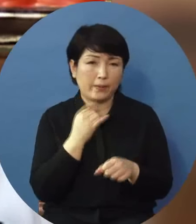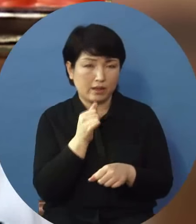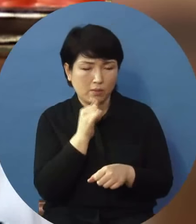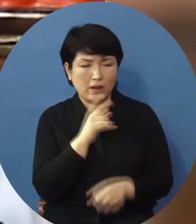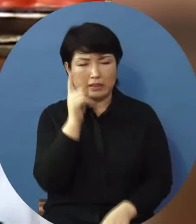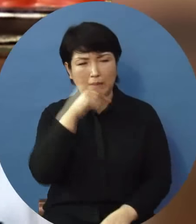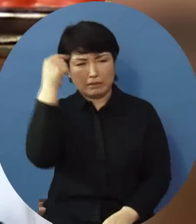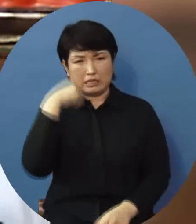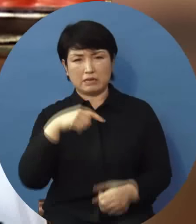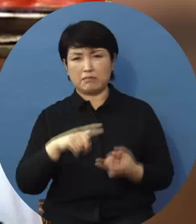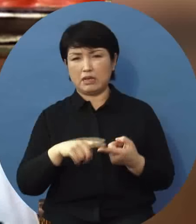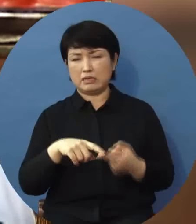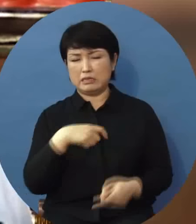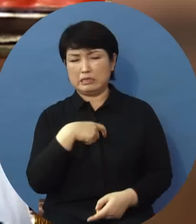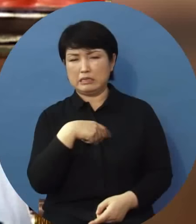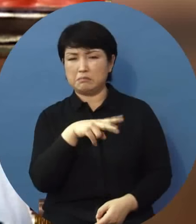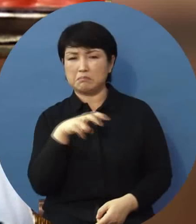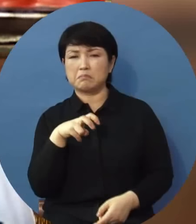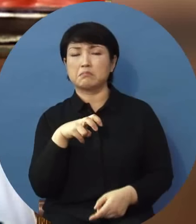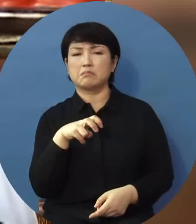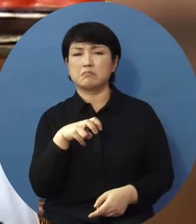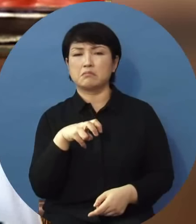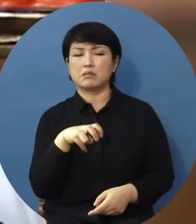나쁜 느낌에 대해서는 싫어하는 마음을 일으켜서